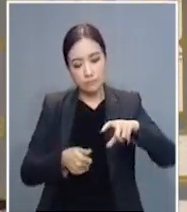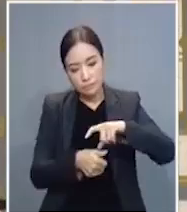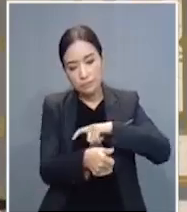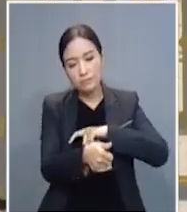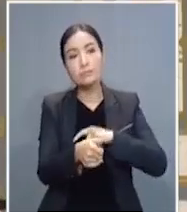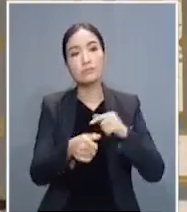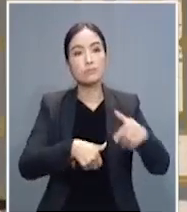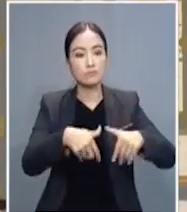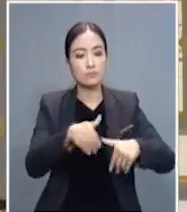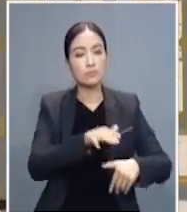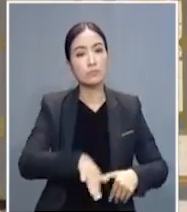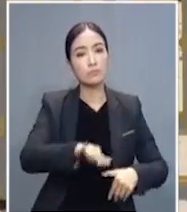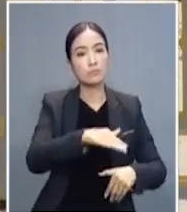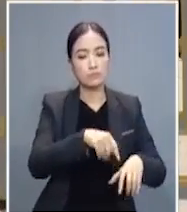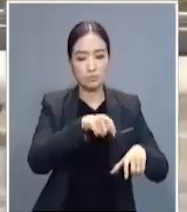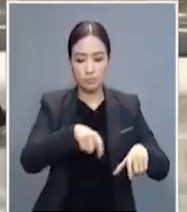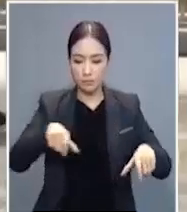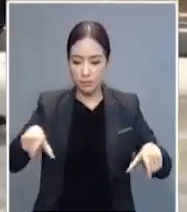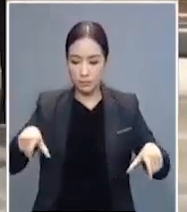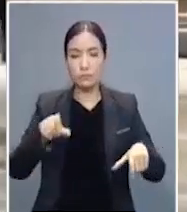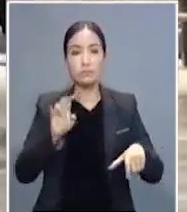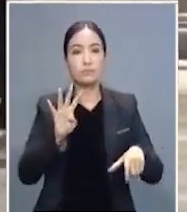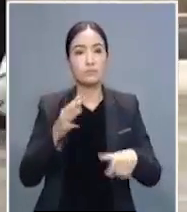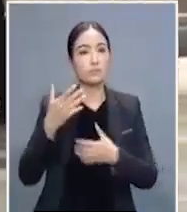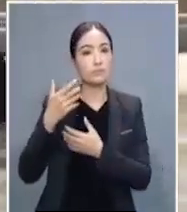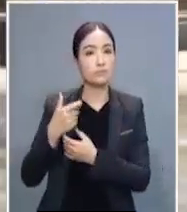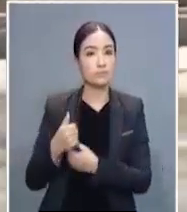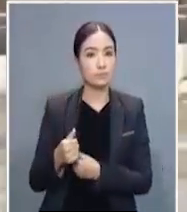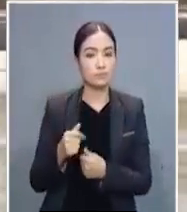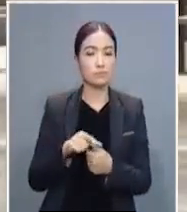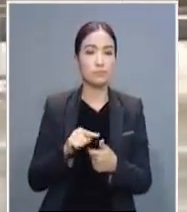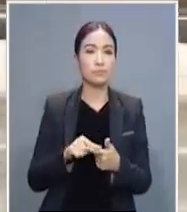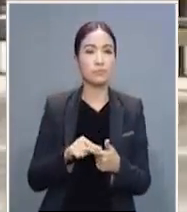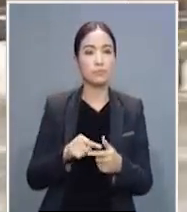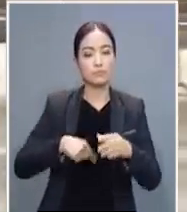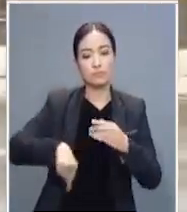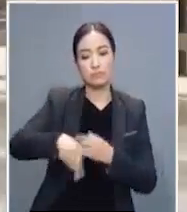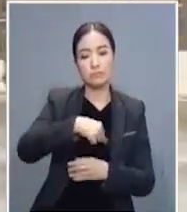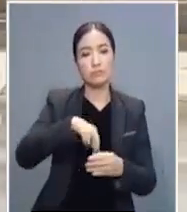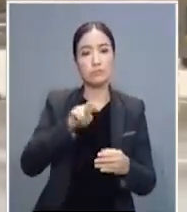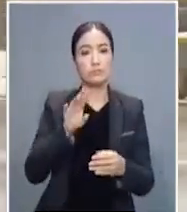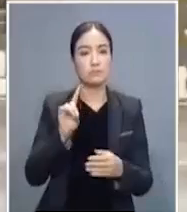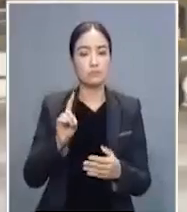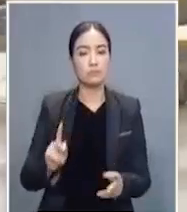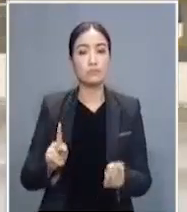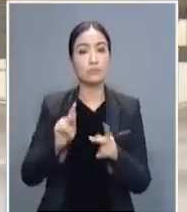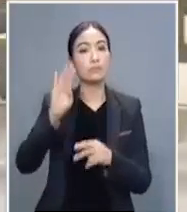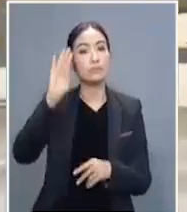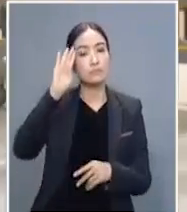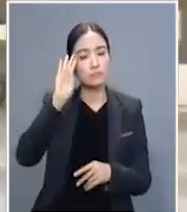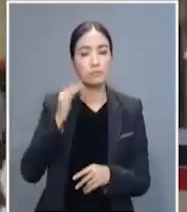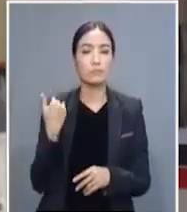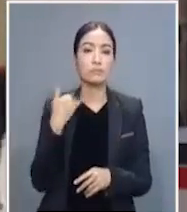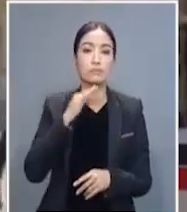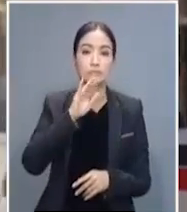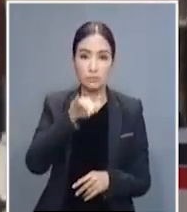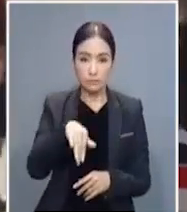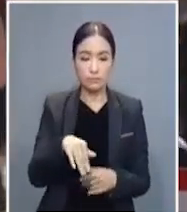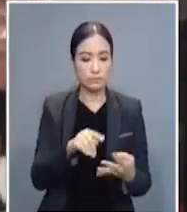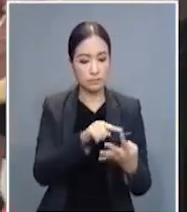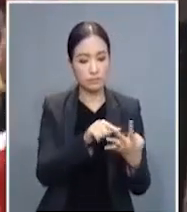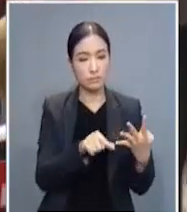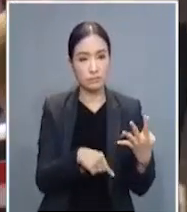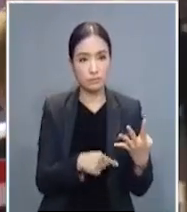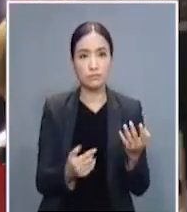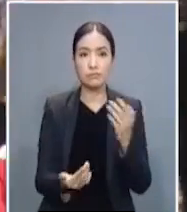ำหรับประชาชนทั่วไปทั้ง4จุดก็คือพระแม่ธรณีบีบมวยผมวงเวียนรอดอกระทรวงกลาโหมและท่าช้างเช้าวันนี้อากาศ